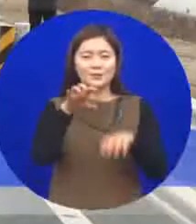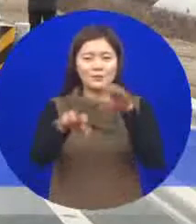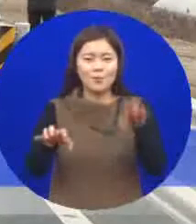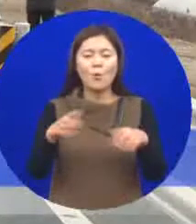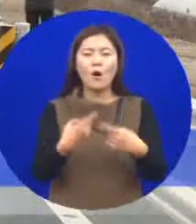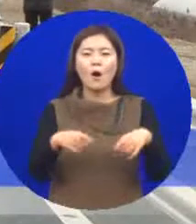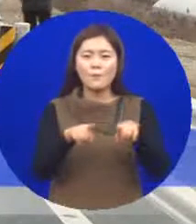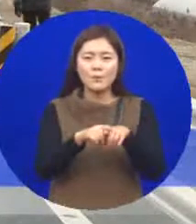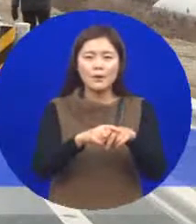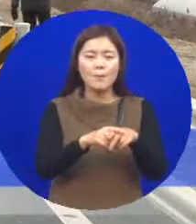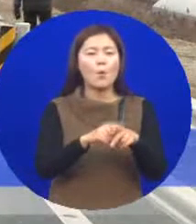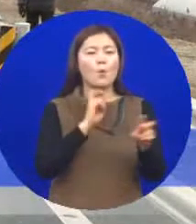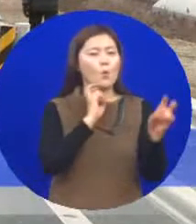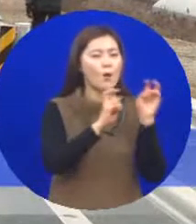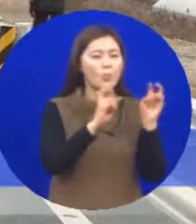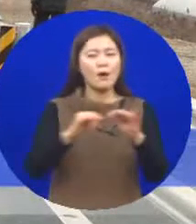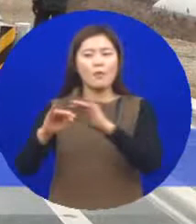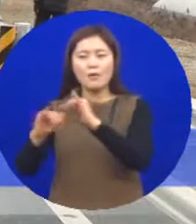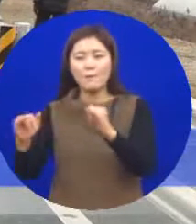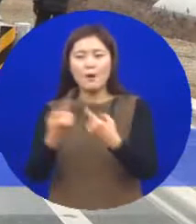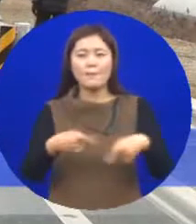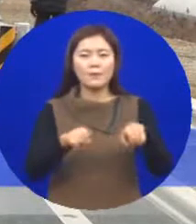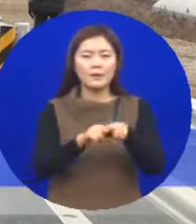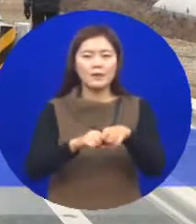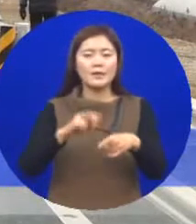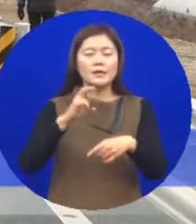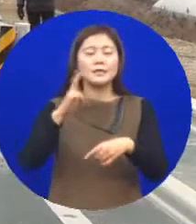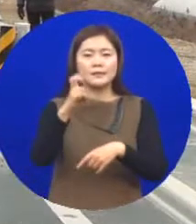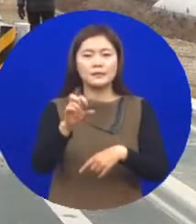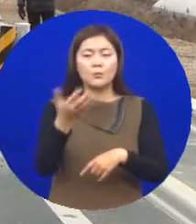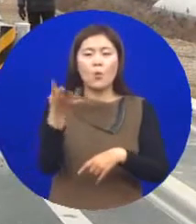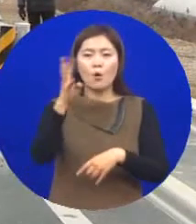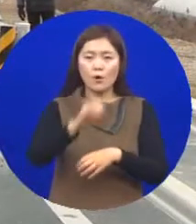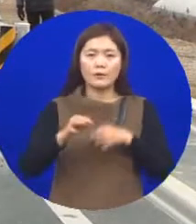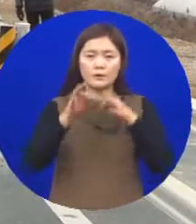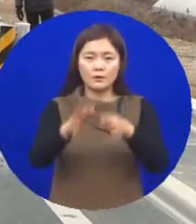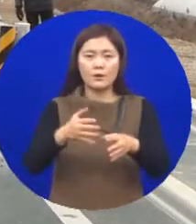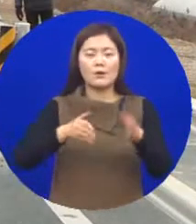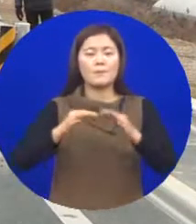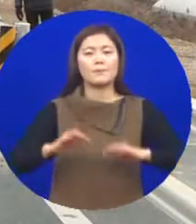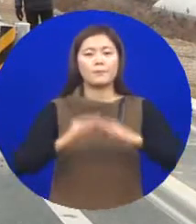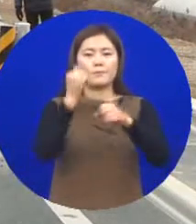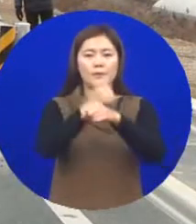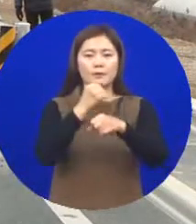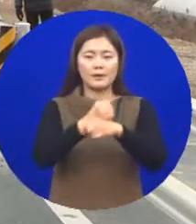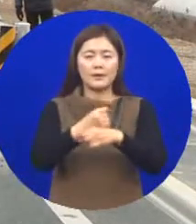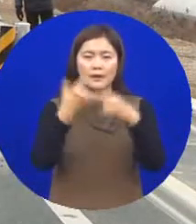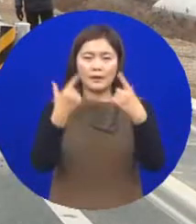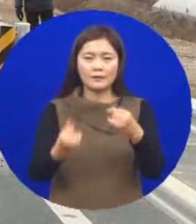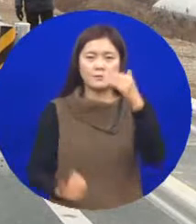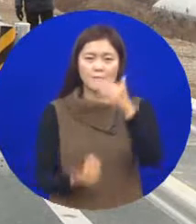예, 주민과 기업을 설득한 끝에 기업에서 25억 원을 들여서 우회도를 개설하게 됐습니다. 앞으로 같은